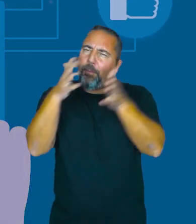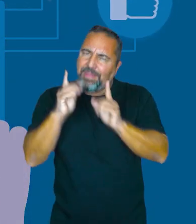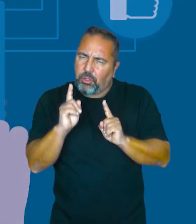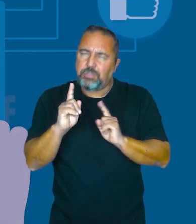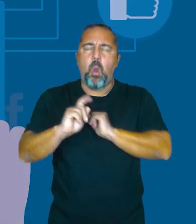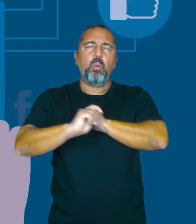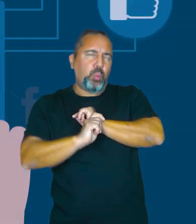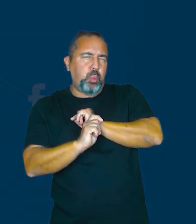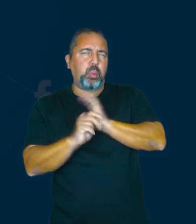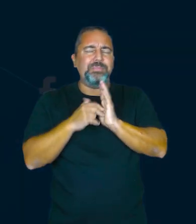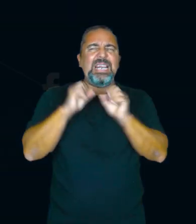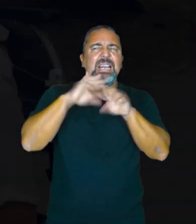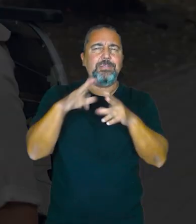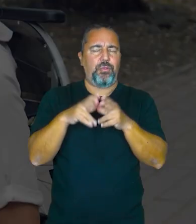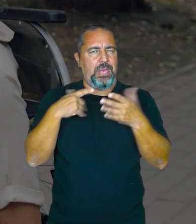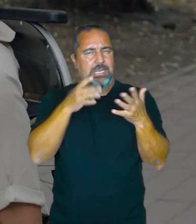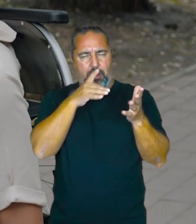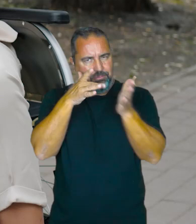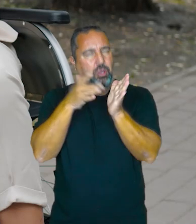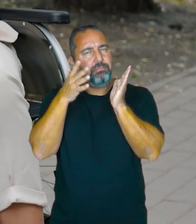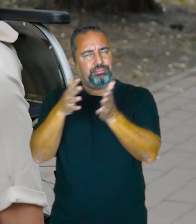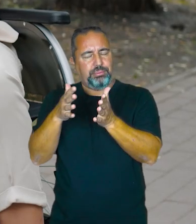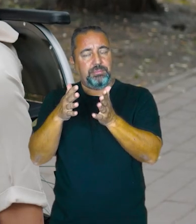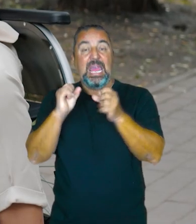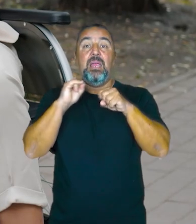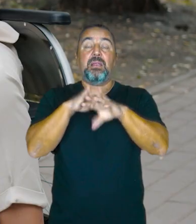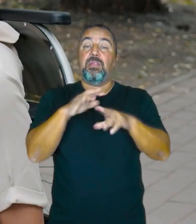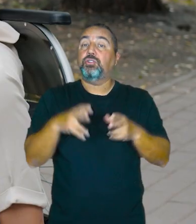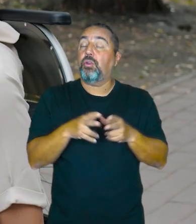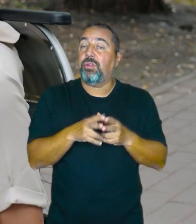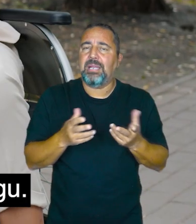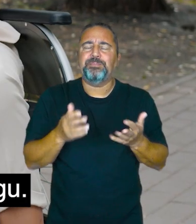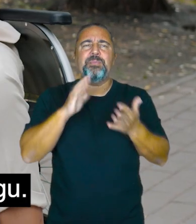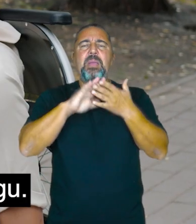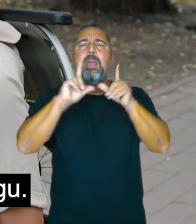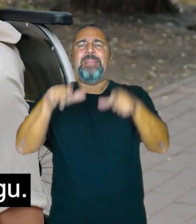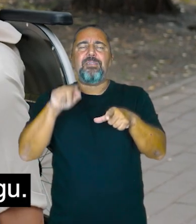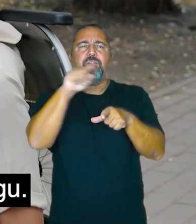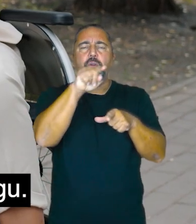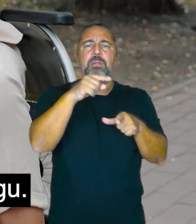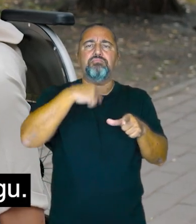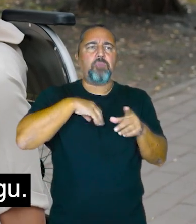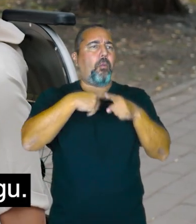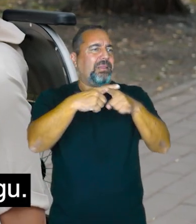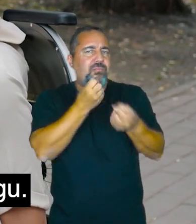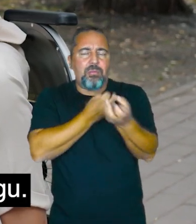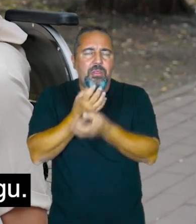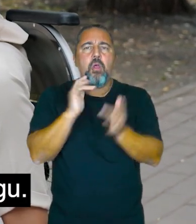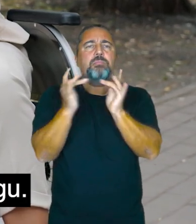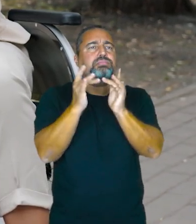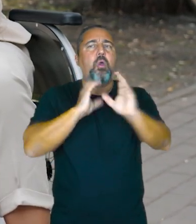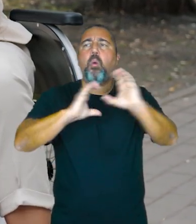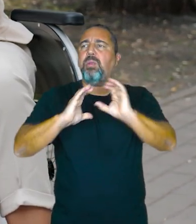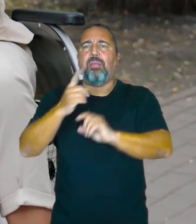gomendio eta trikimailu batzuk emango dizkizugu. Sare sozialetan komunikatzen gara, informazioa eta edukia partekatzen